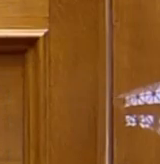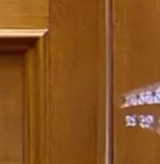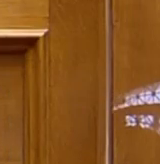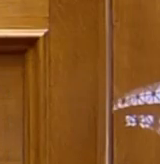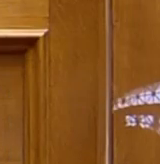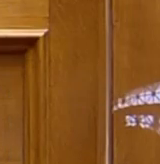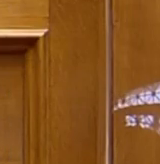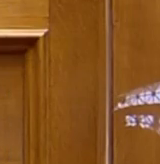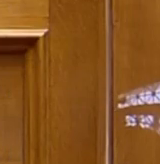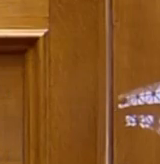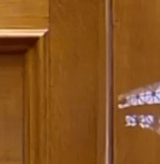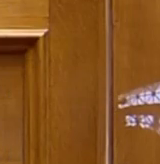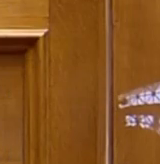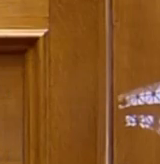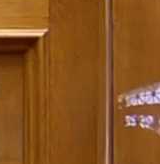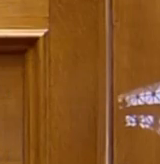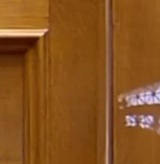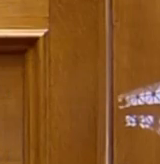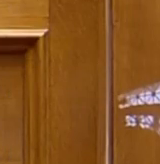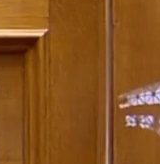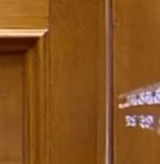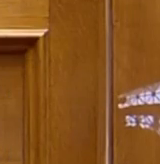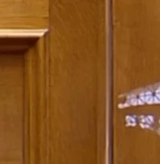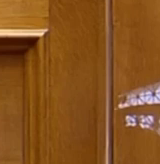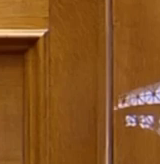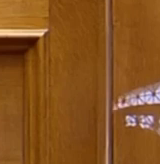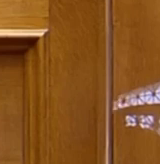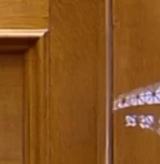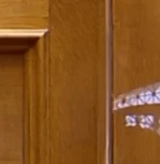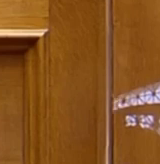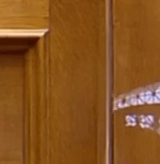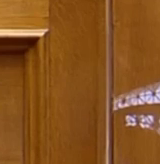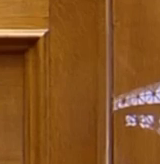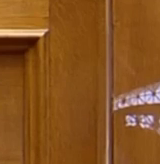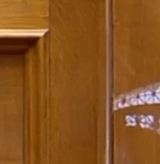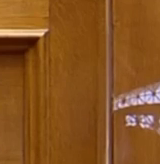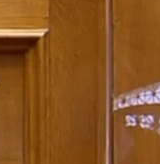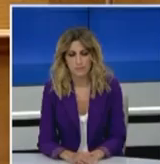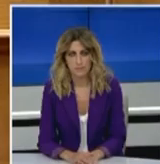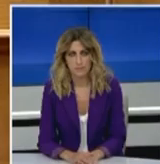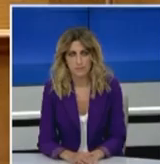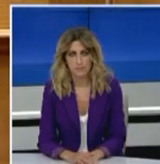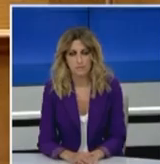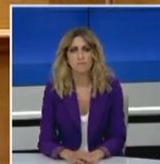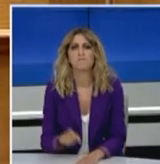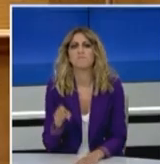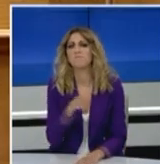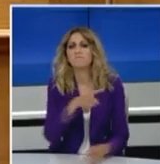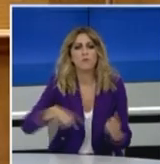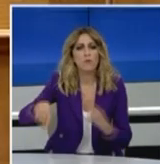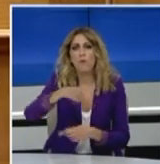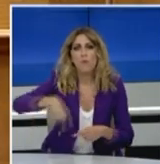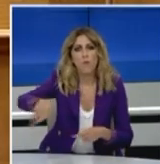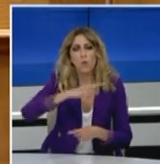δικοματικό παιχνίδι πολλά χρόνια τώρα. Και εσείς δεν θα μπορούσατε βέβαια να αποτελείτε εξαίρεση. Ακόμα και